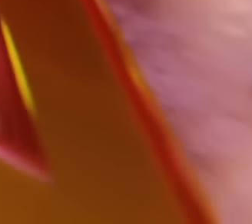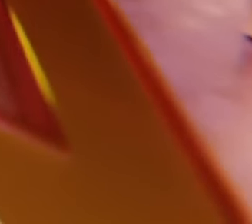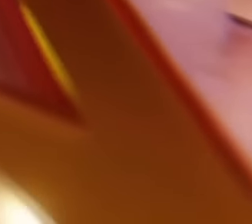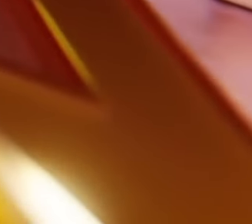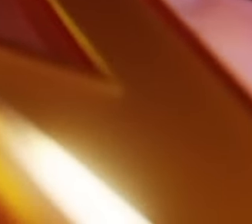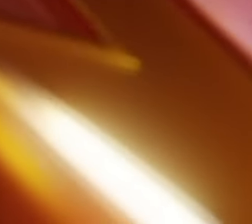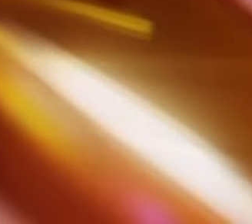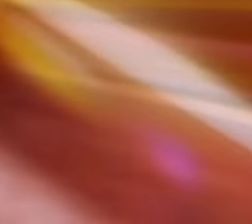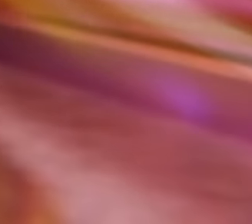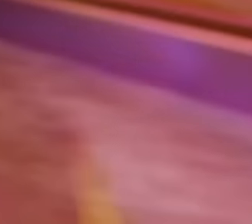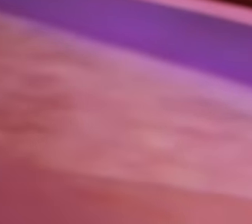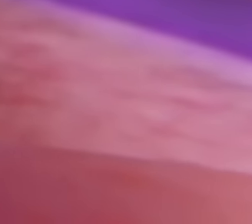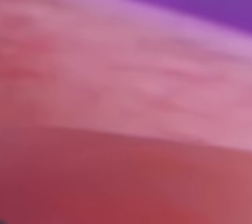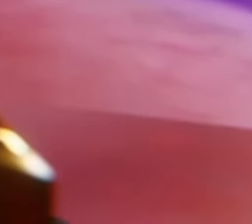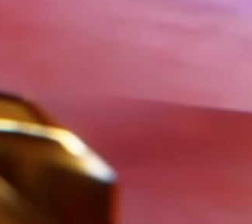يا